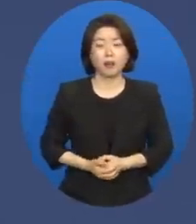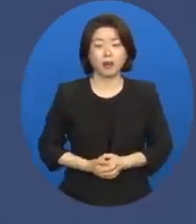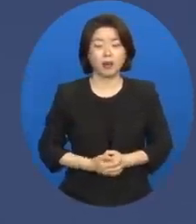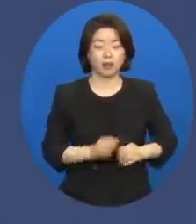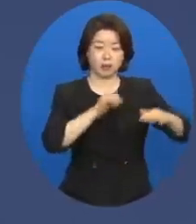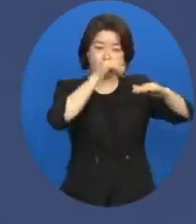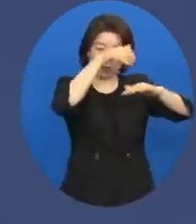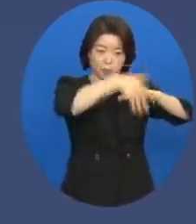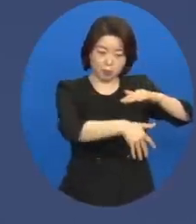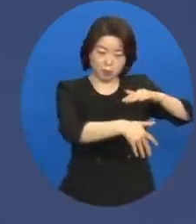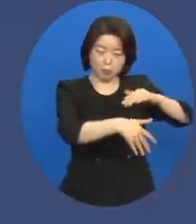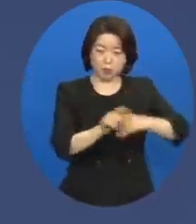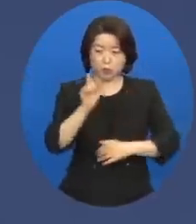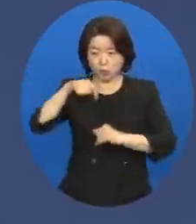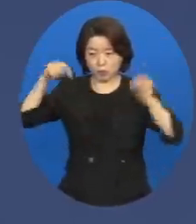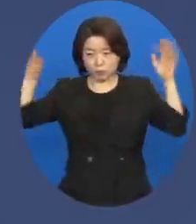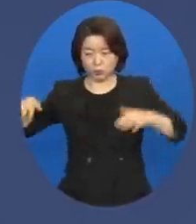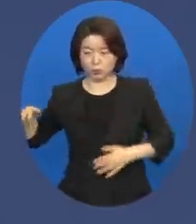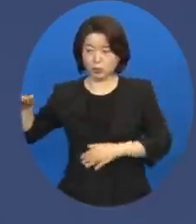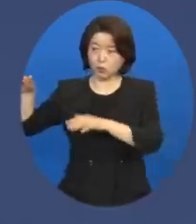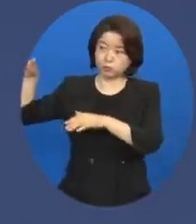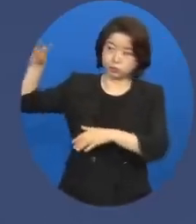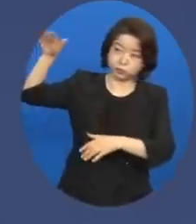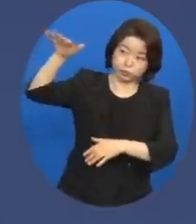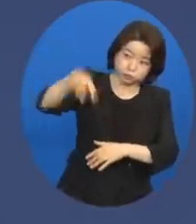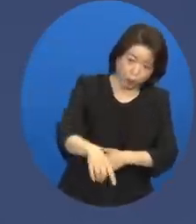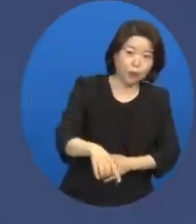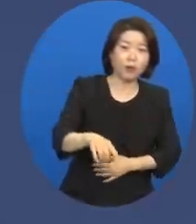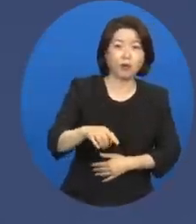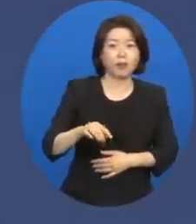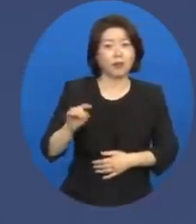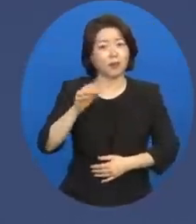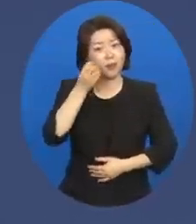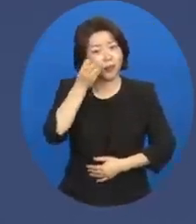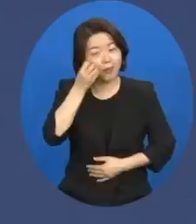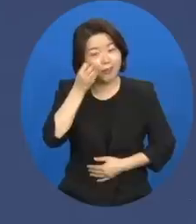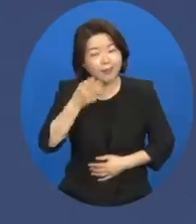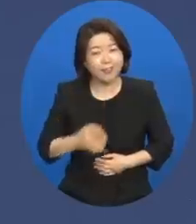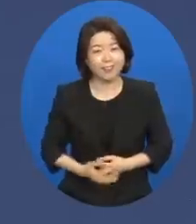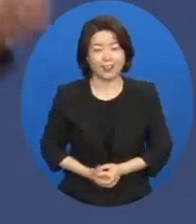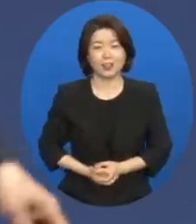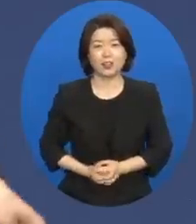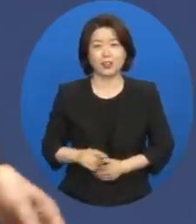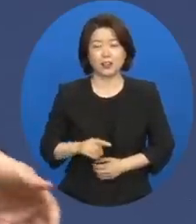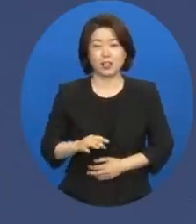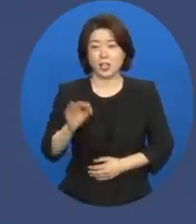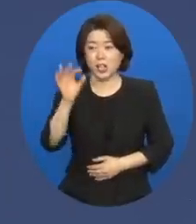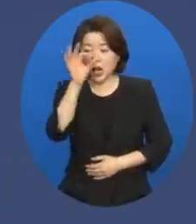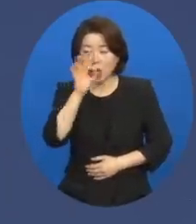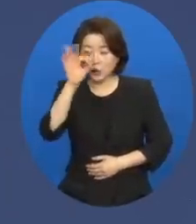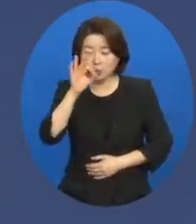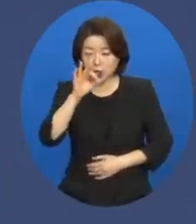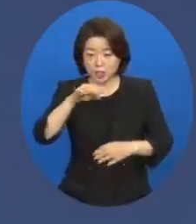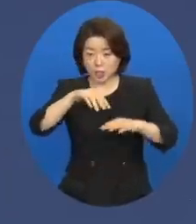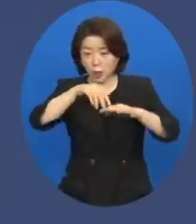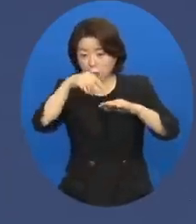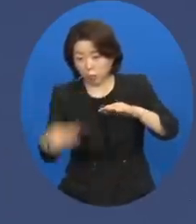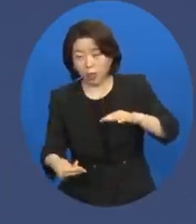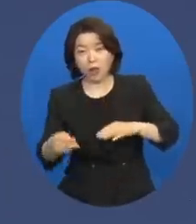폭포와 독수리의 추락사. 참 안 어울리잖아요. 그렇죠? 돼지가 추락을 했다는 말은 이해가